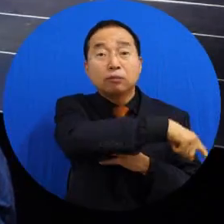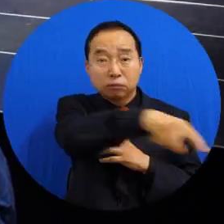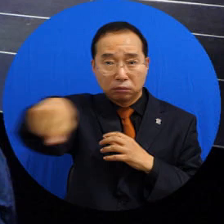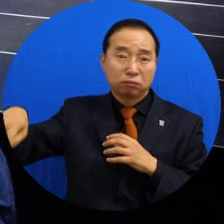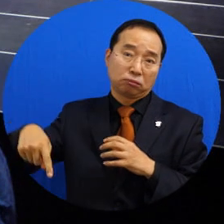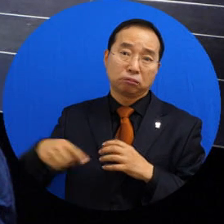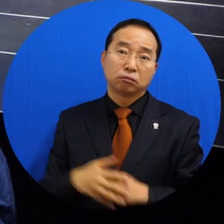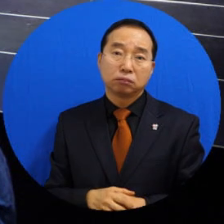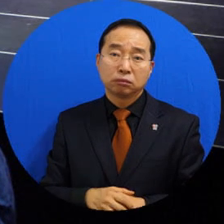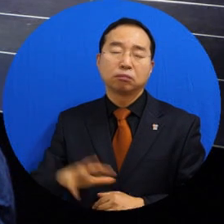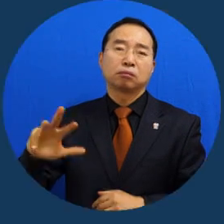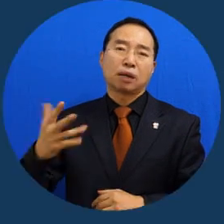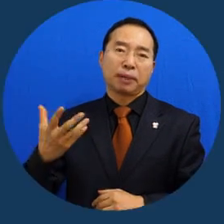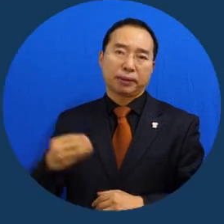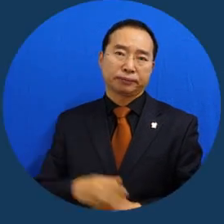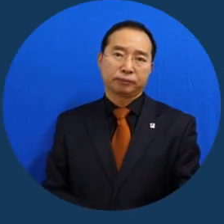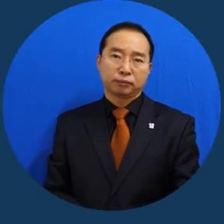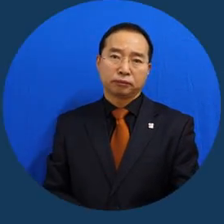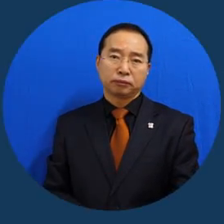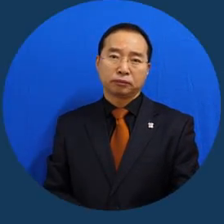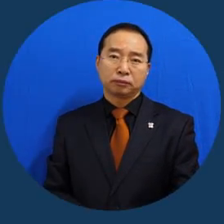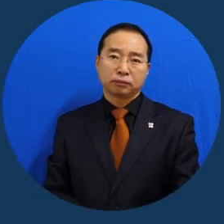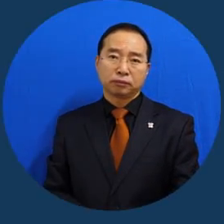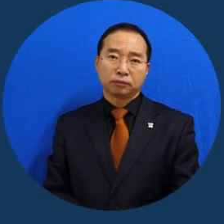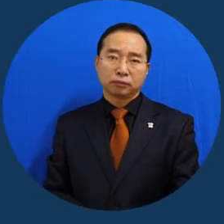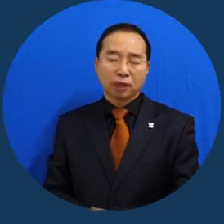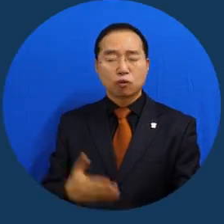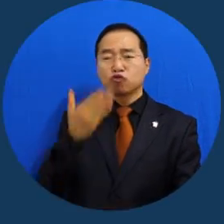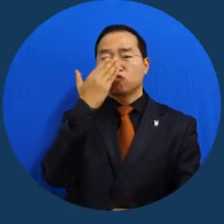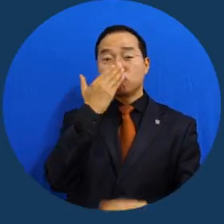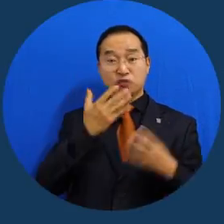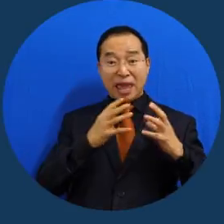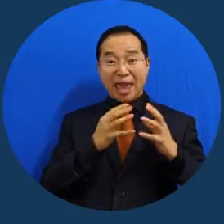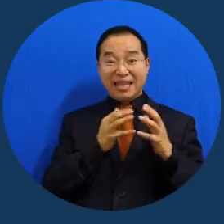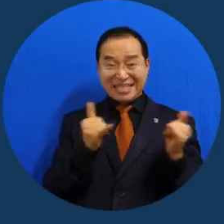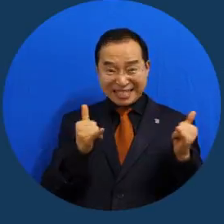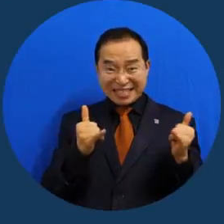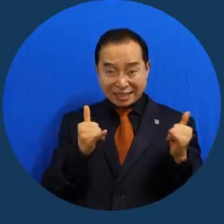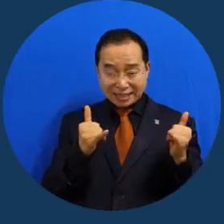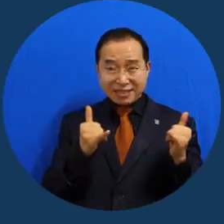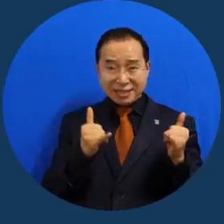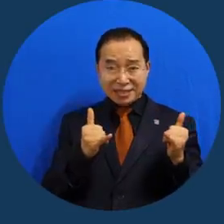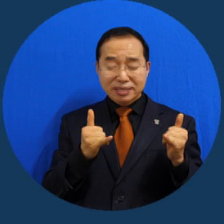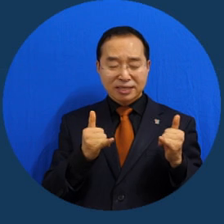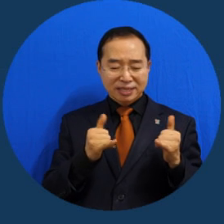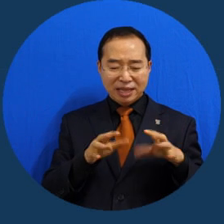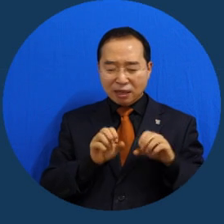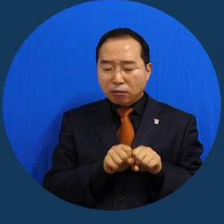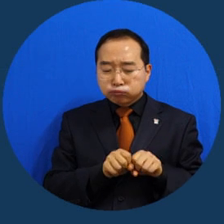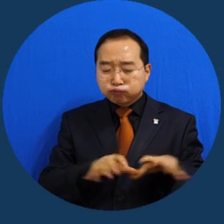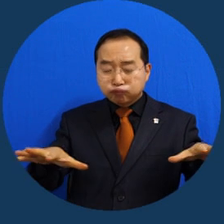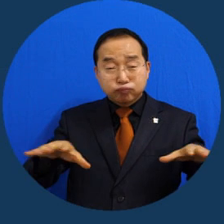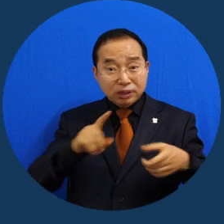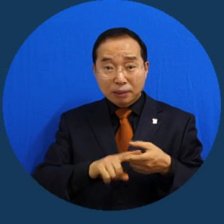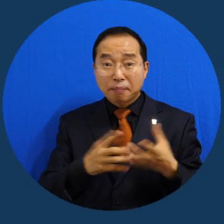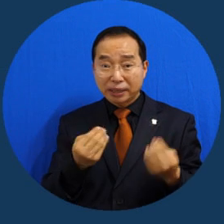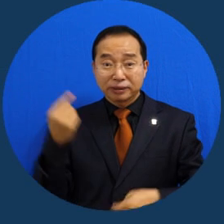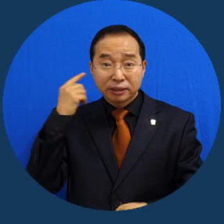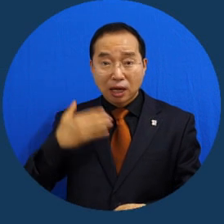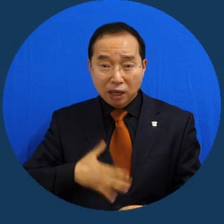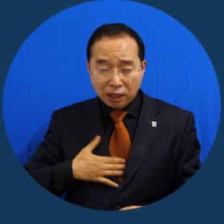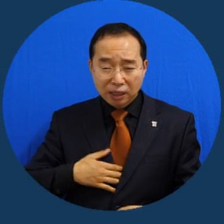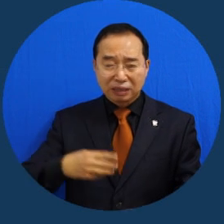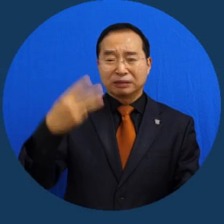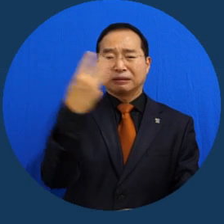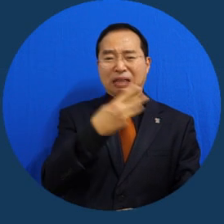저는 재외동포를 얘기하면서 유태인의 예를 많이 공부하고 있어요. 유태인 디아스포라, 우리 많이 듣죠? 유태인은